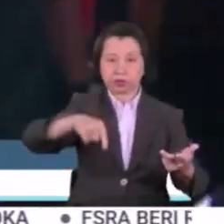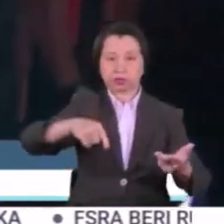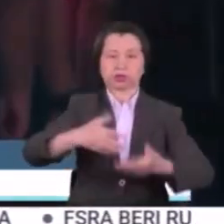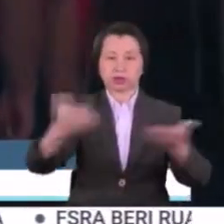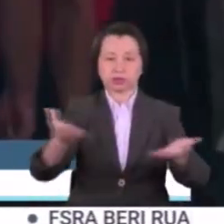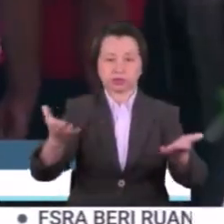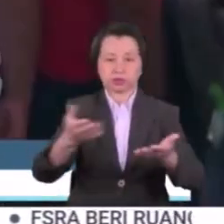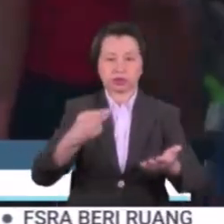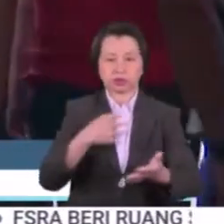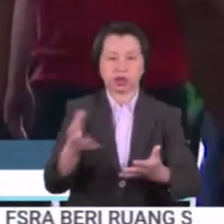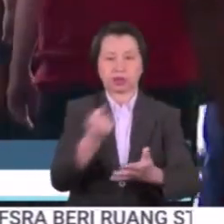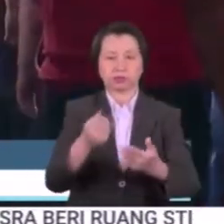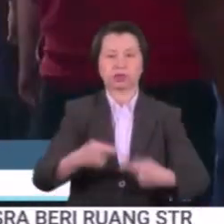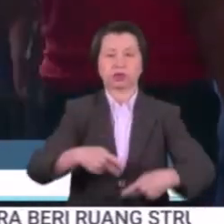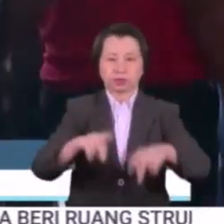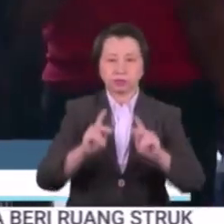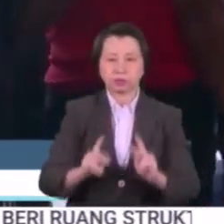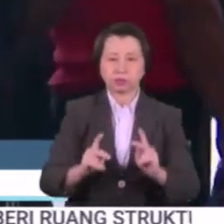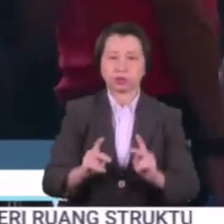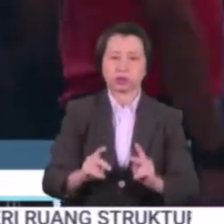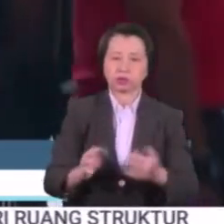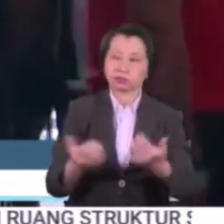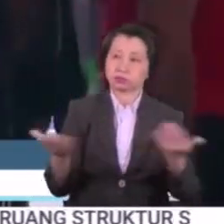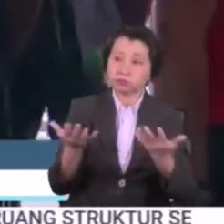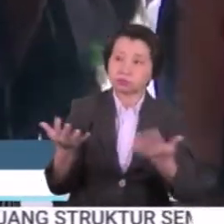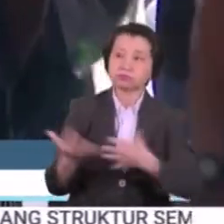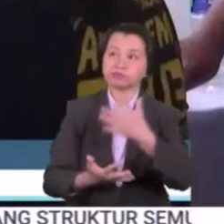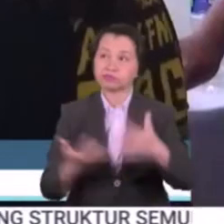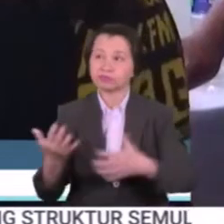bersa dan kita ambil peluang untuk